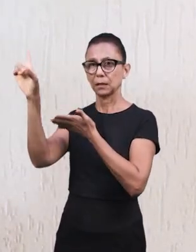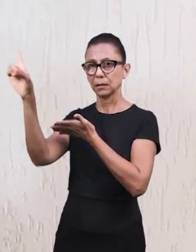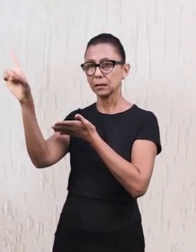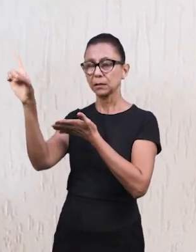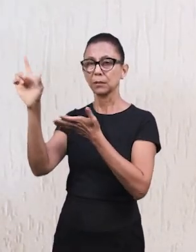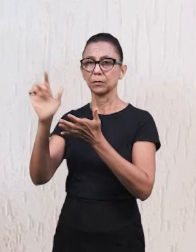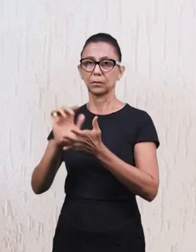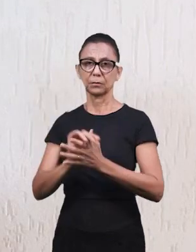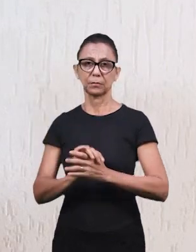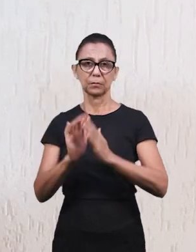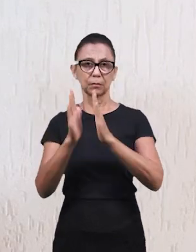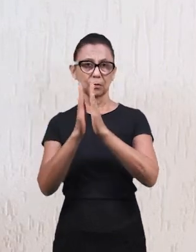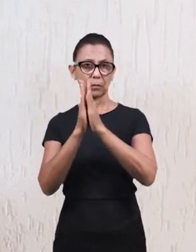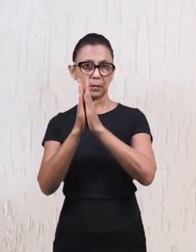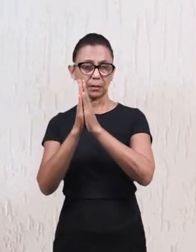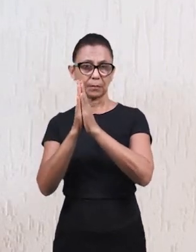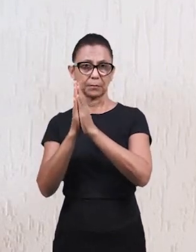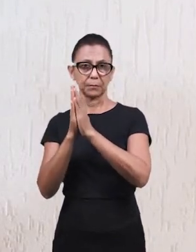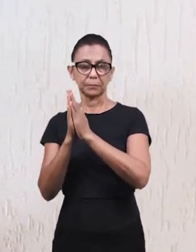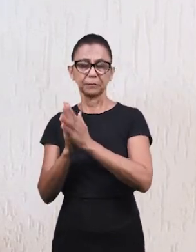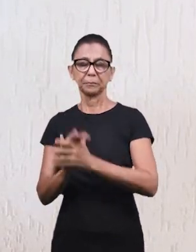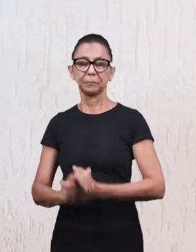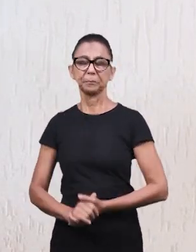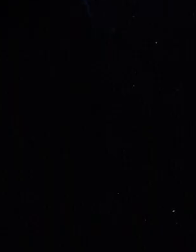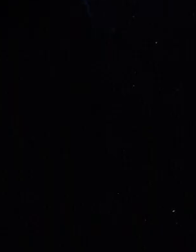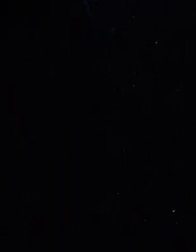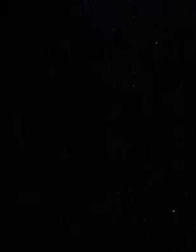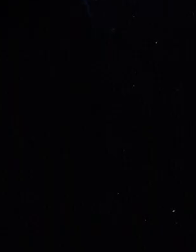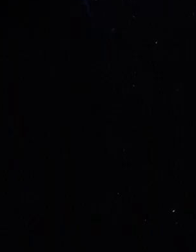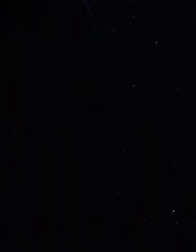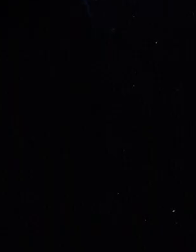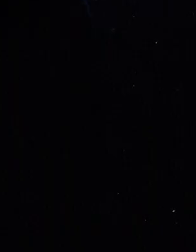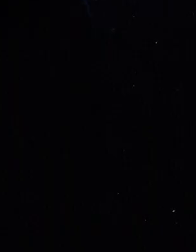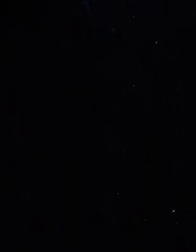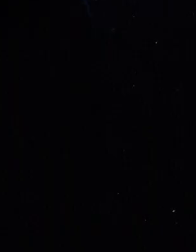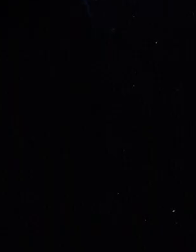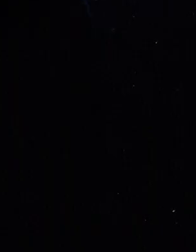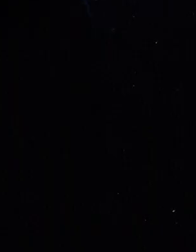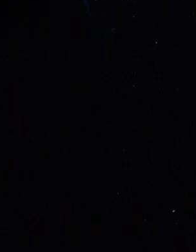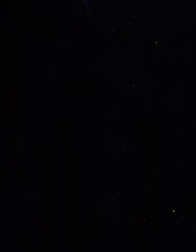планы, духовную жизнь. Принесите все это пред Господом. Будем молиться.